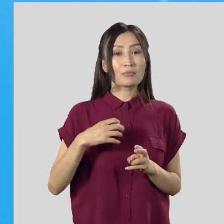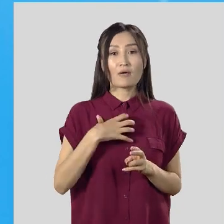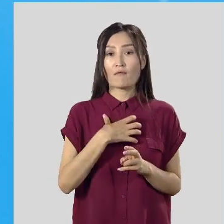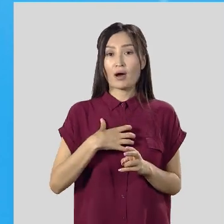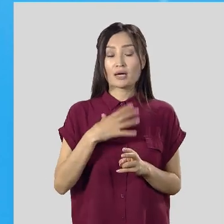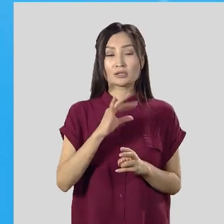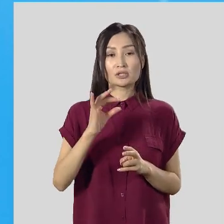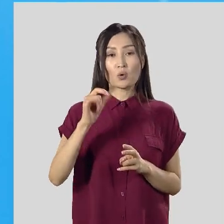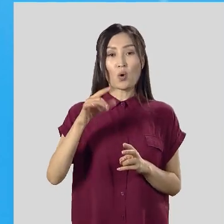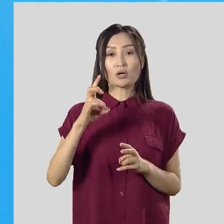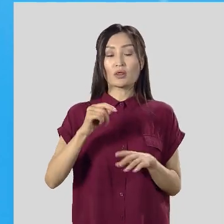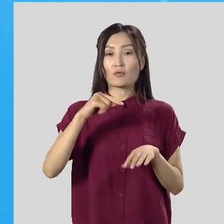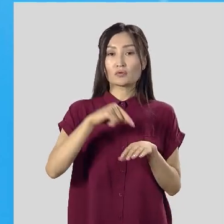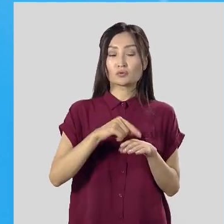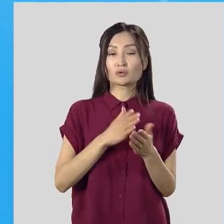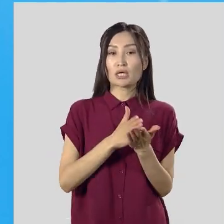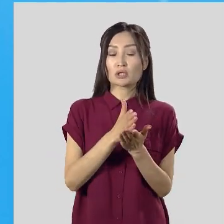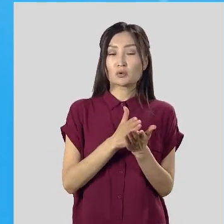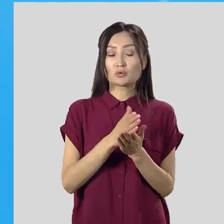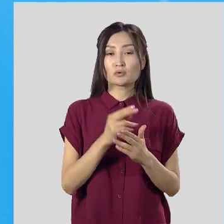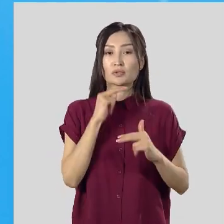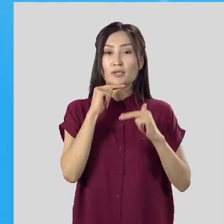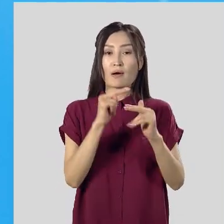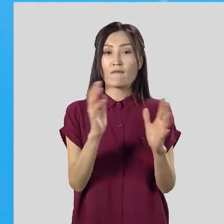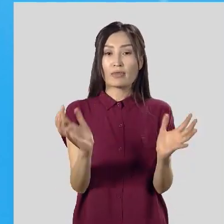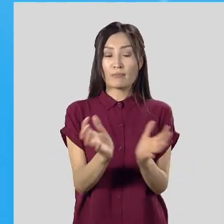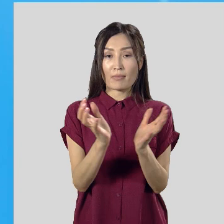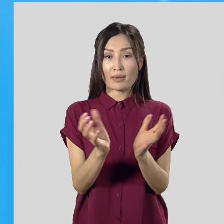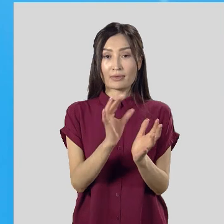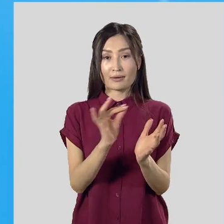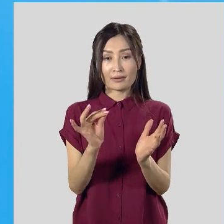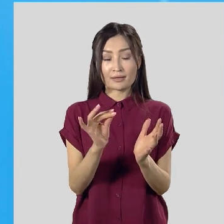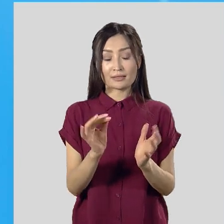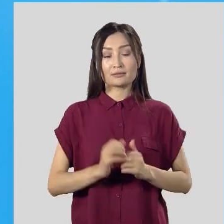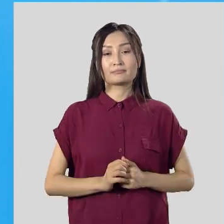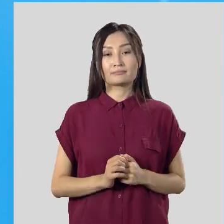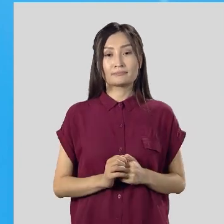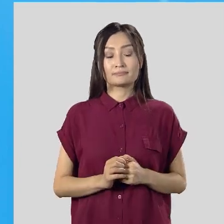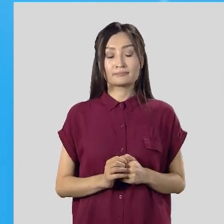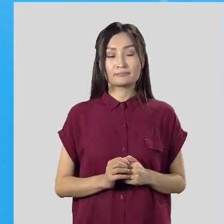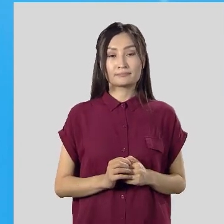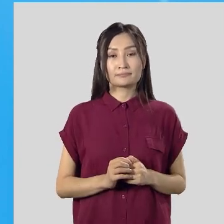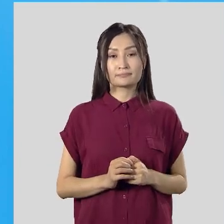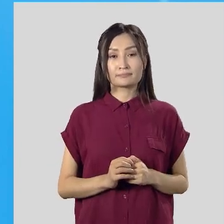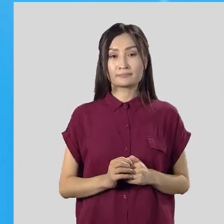важный из органов чувств, заслуживают пристального внимания и заботы.